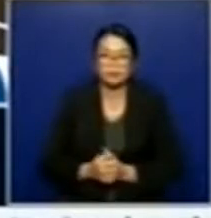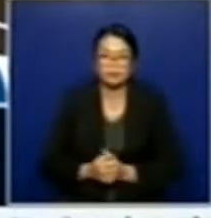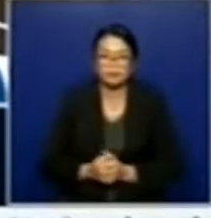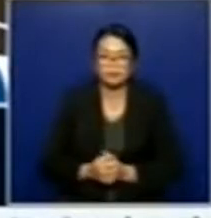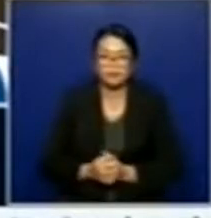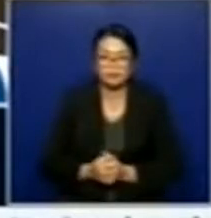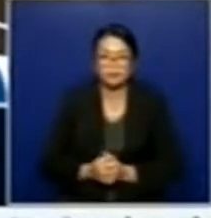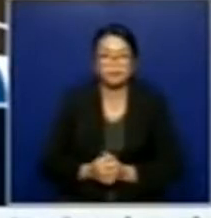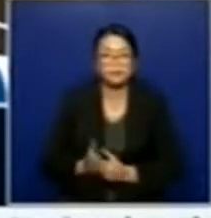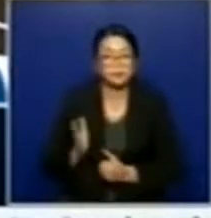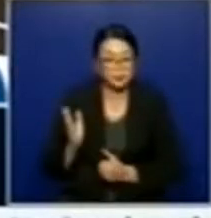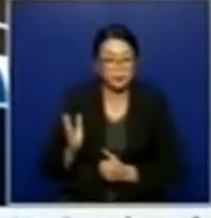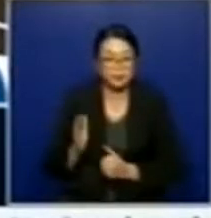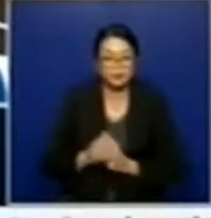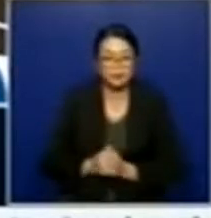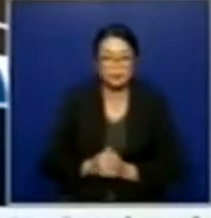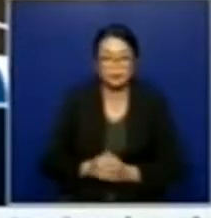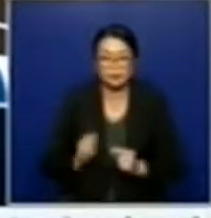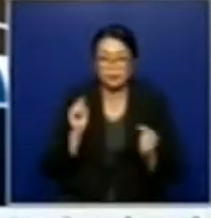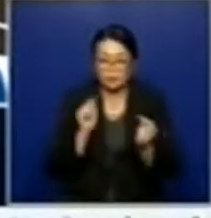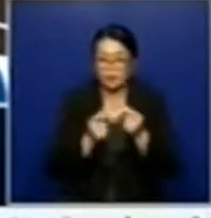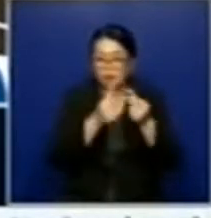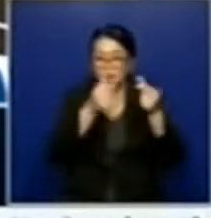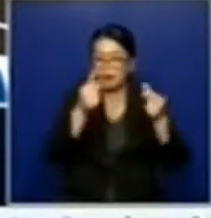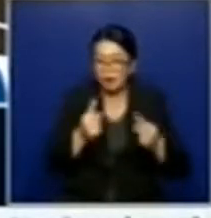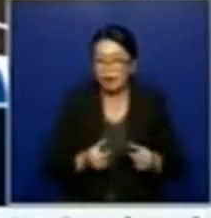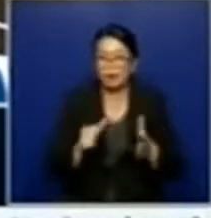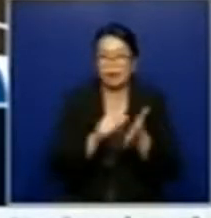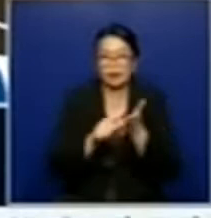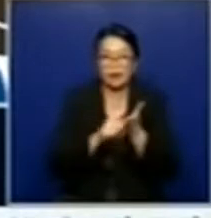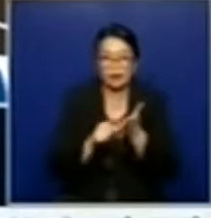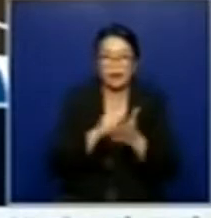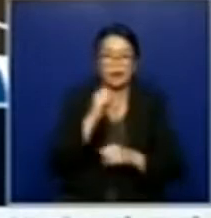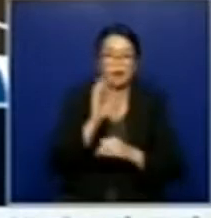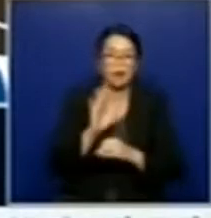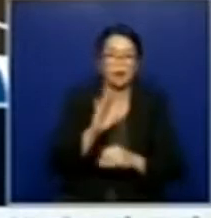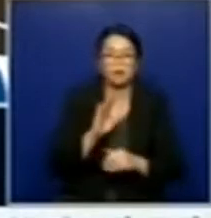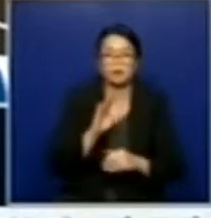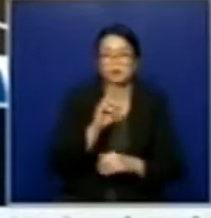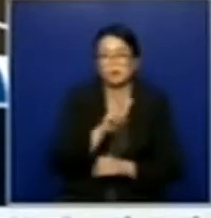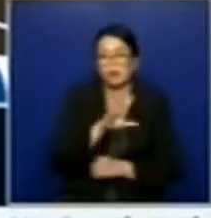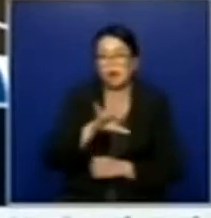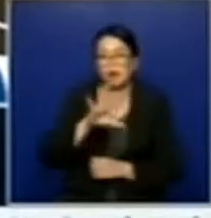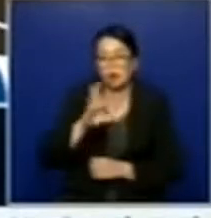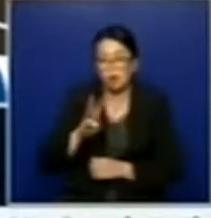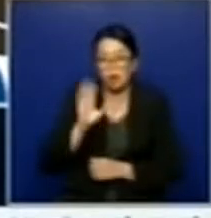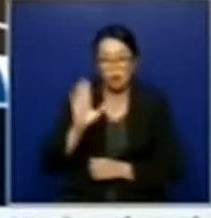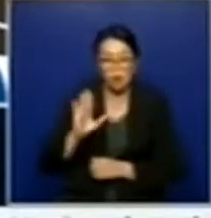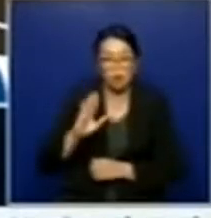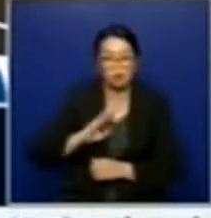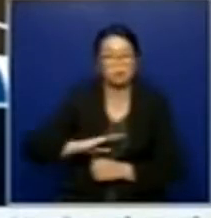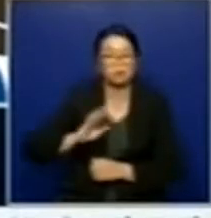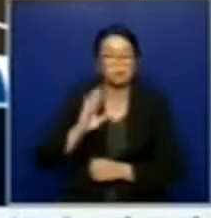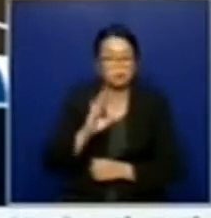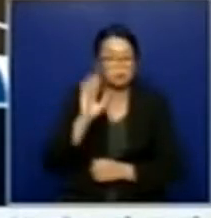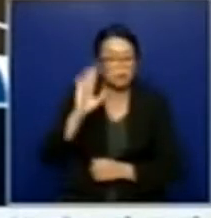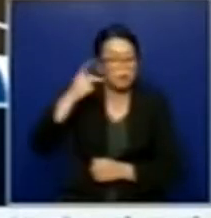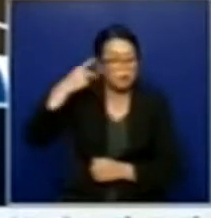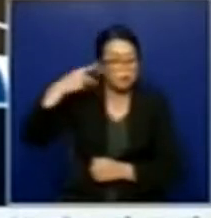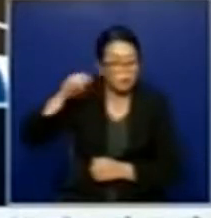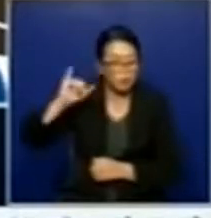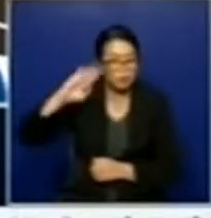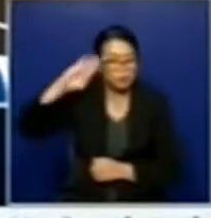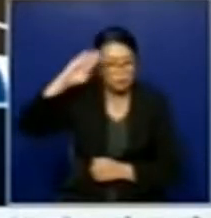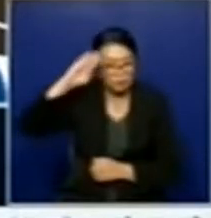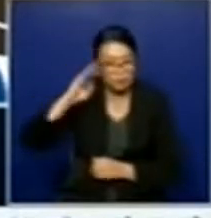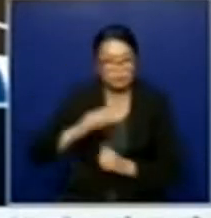านประธานครับและนี่คือนิยามของร่างรัฐธรรมนูญแก้ไขมาตรา256ฉบับของท่านพลเอกประยุทธ์ในทัศนะของผมซึ่งผ